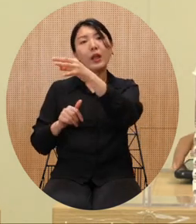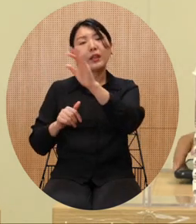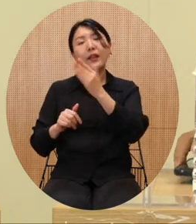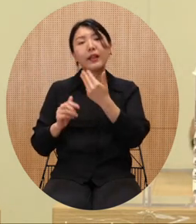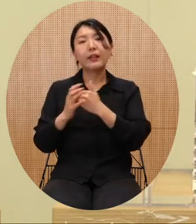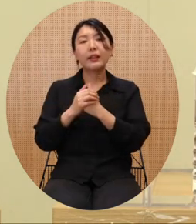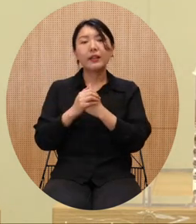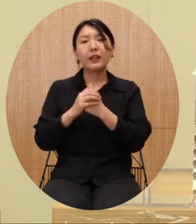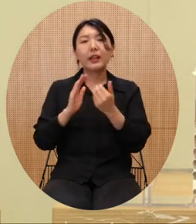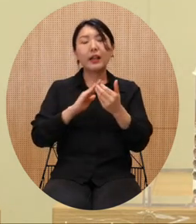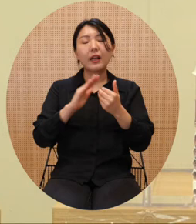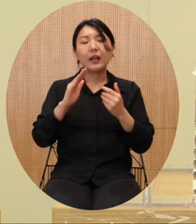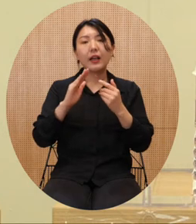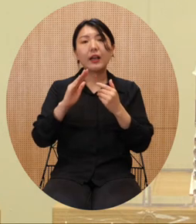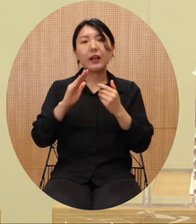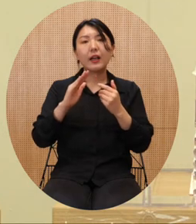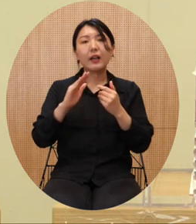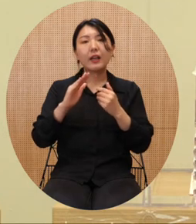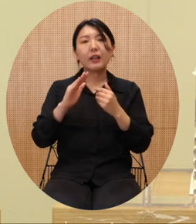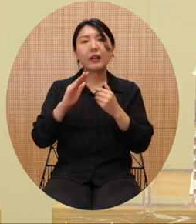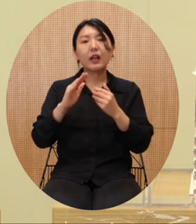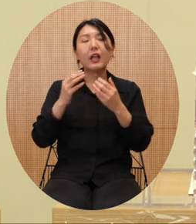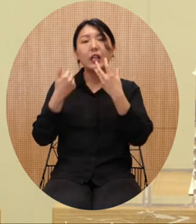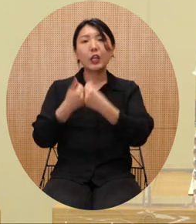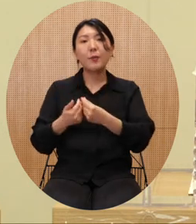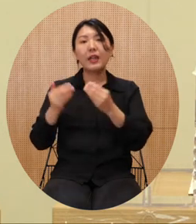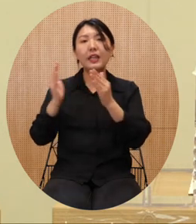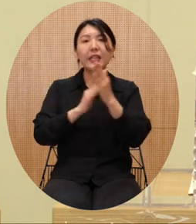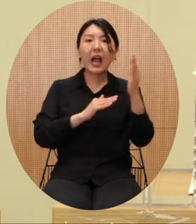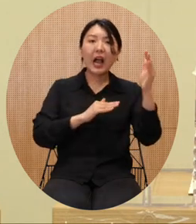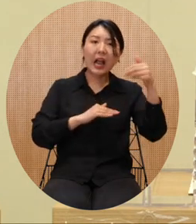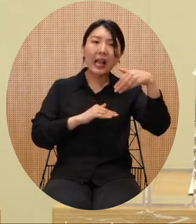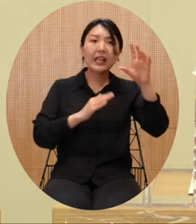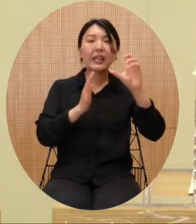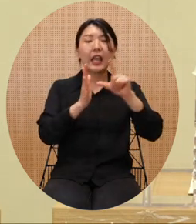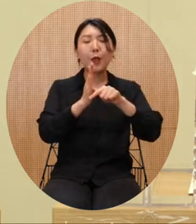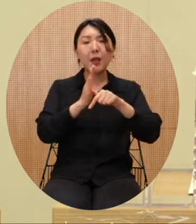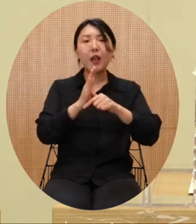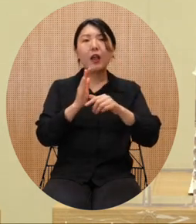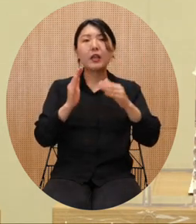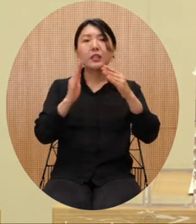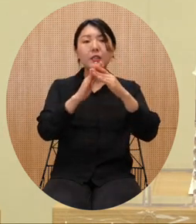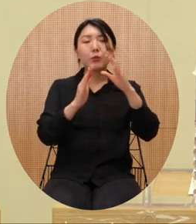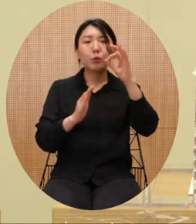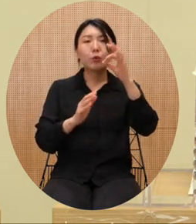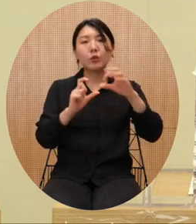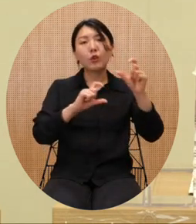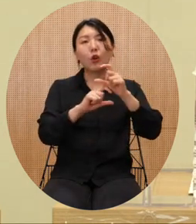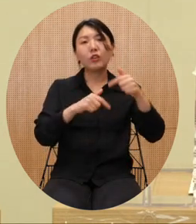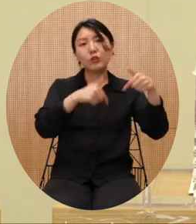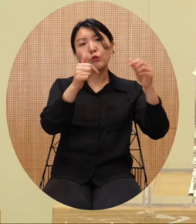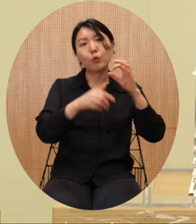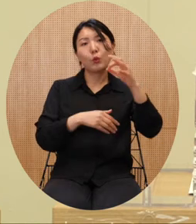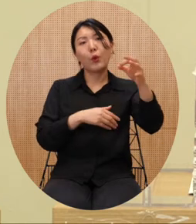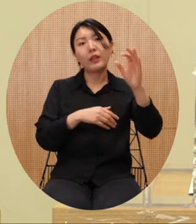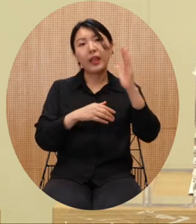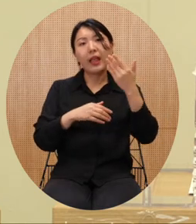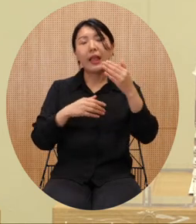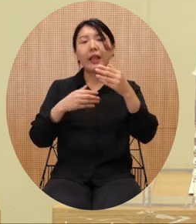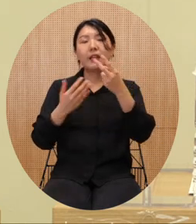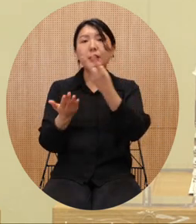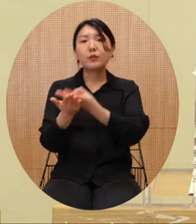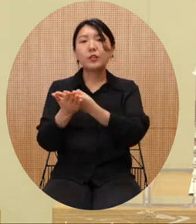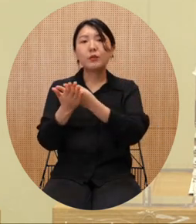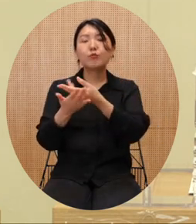앞서 표현한 이사를 하는 경우에는 주거급여를 더 준다라는 그것으로도 표현을 대신할 수 있을 것입니다.